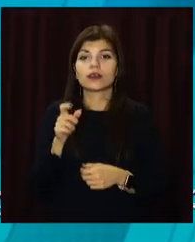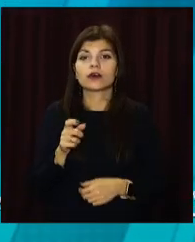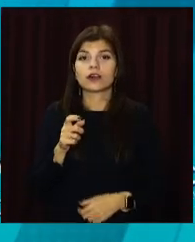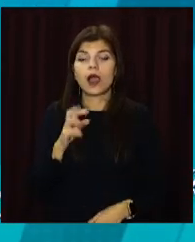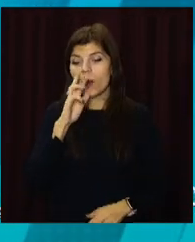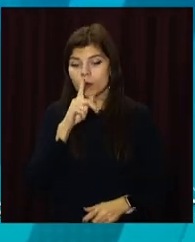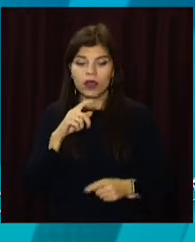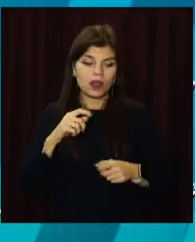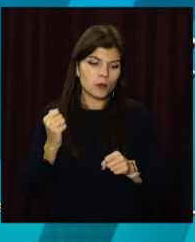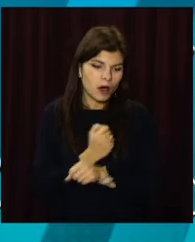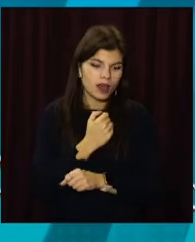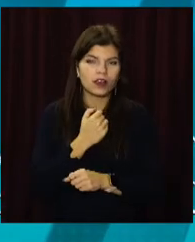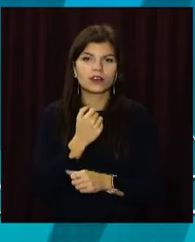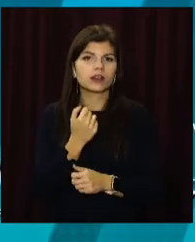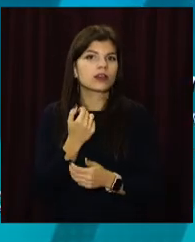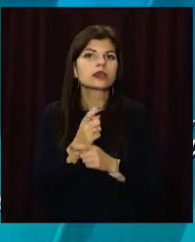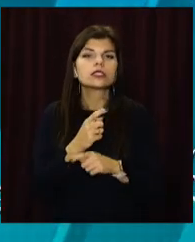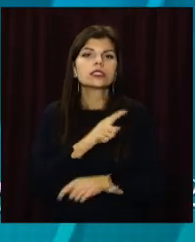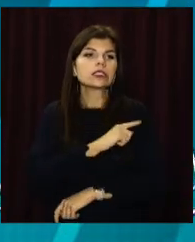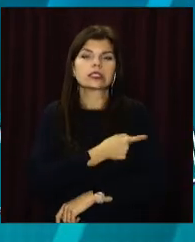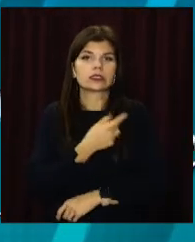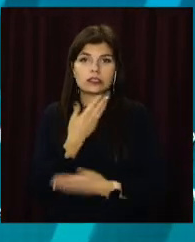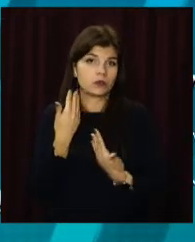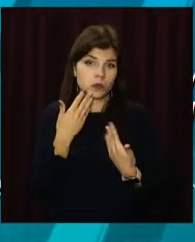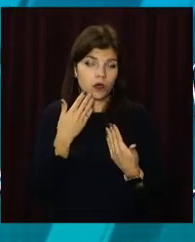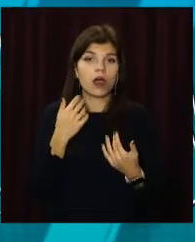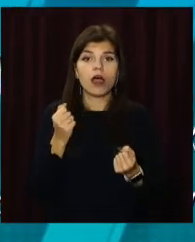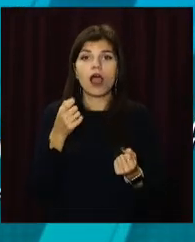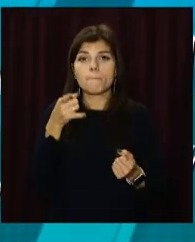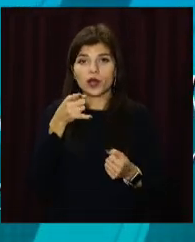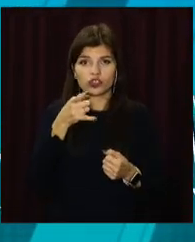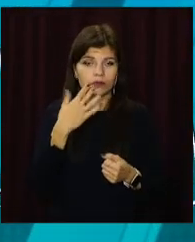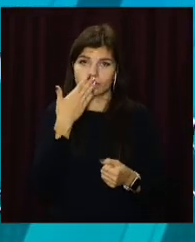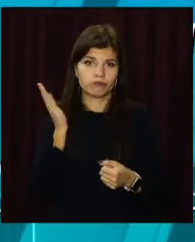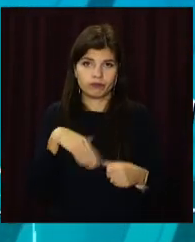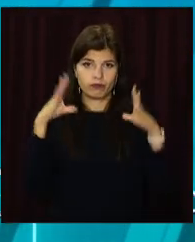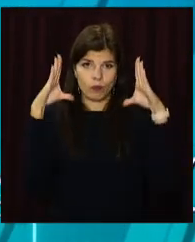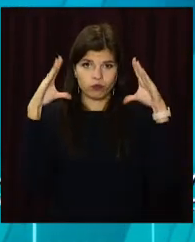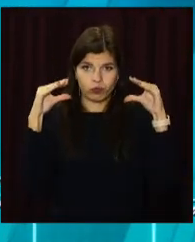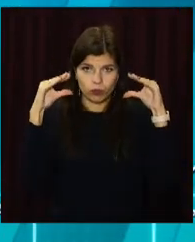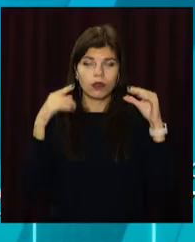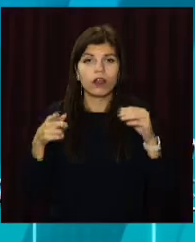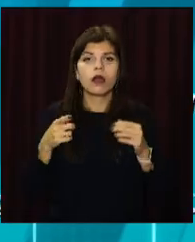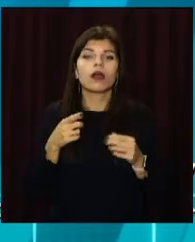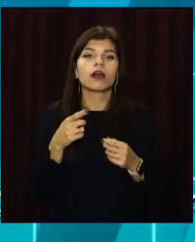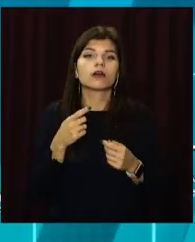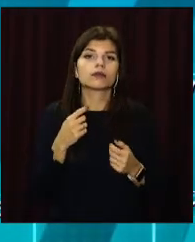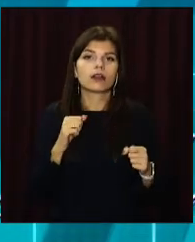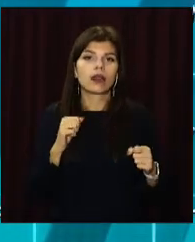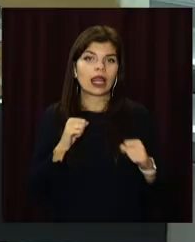Механічних пошкоджень зазнали транспортні засоби. На водія автомобіля «Субару» патрульні склали адміністративні